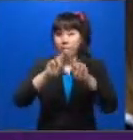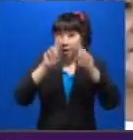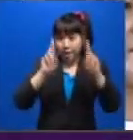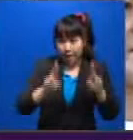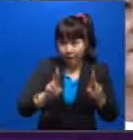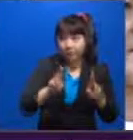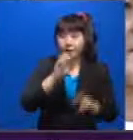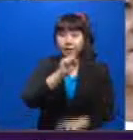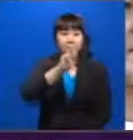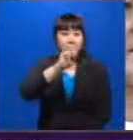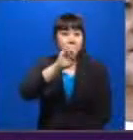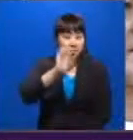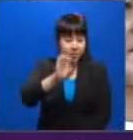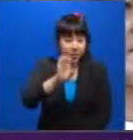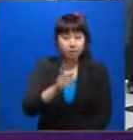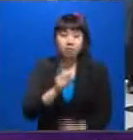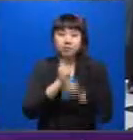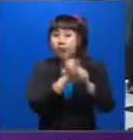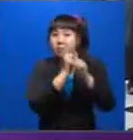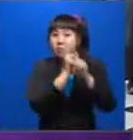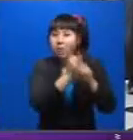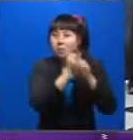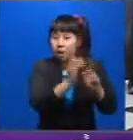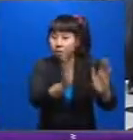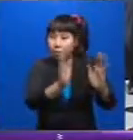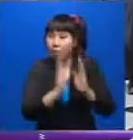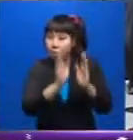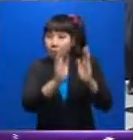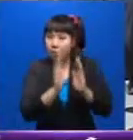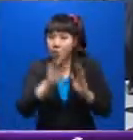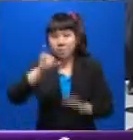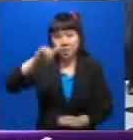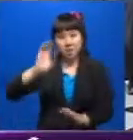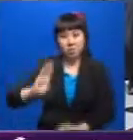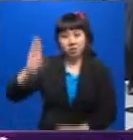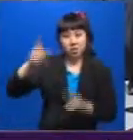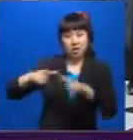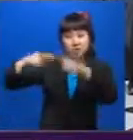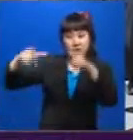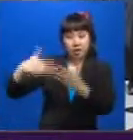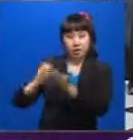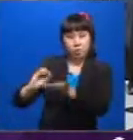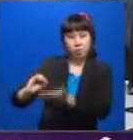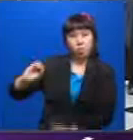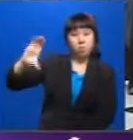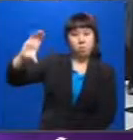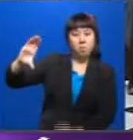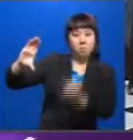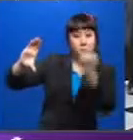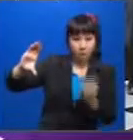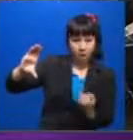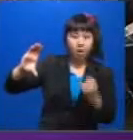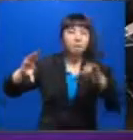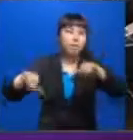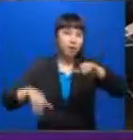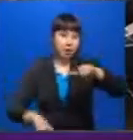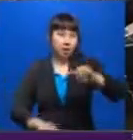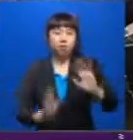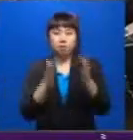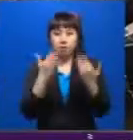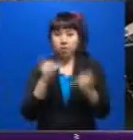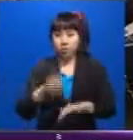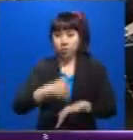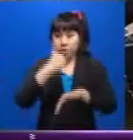SMEตามกระแสมากเกินไปอาจแพ้ธุรกิจขนาดใหญ่ที่มีต้นทุนสูงส่วนนายไตรรงค์บุตรการ